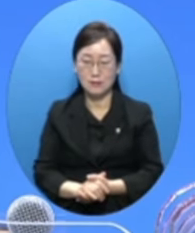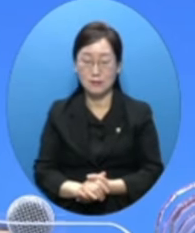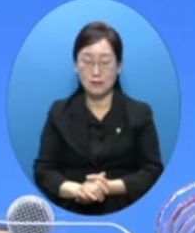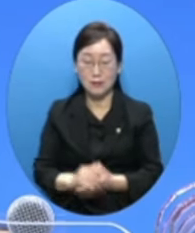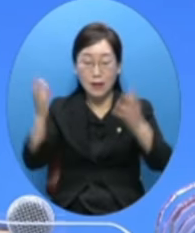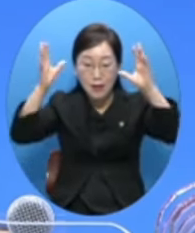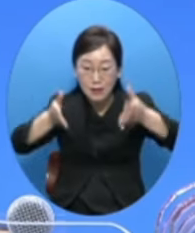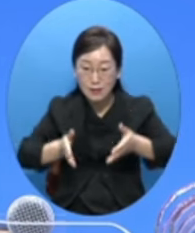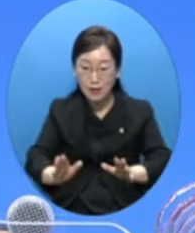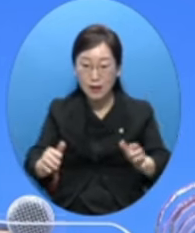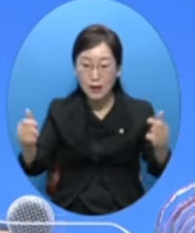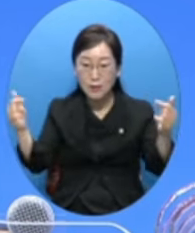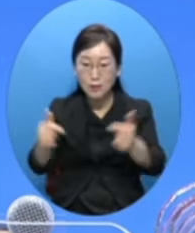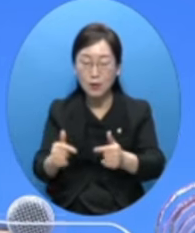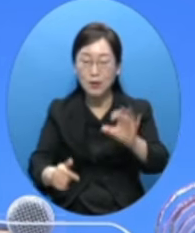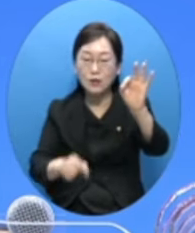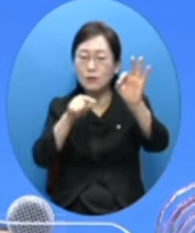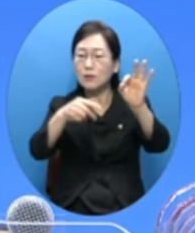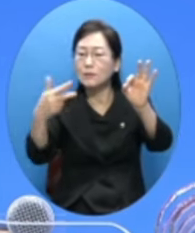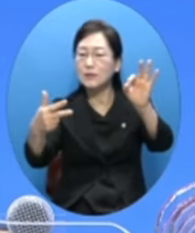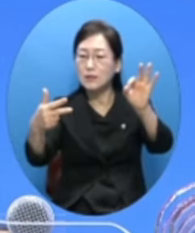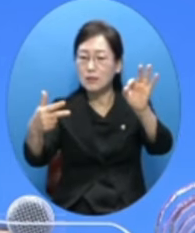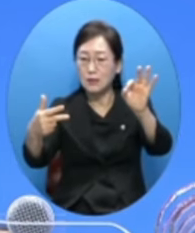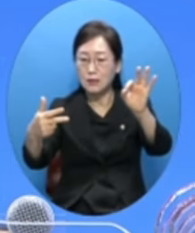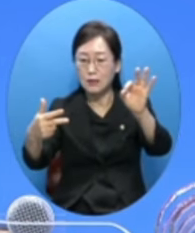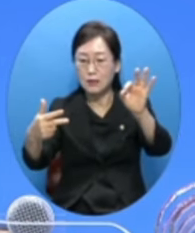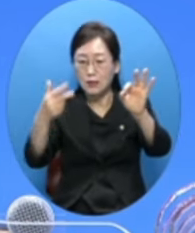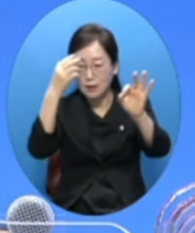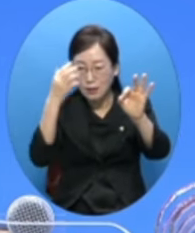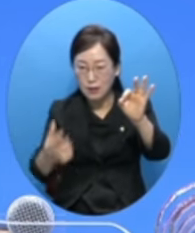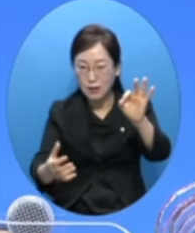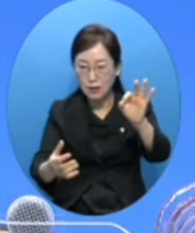출산율이 0.7이니까